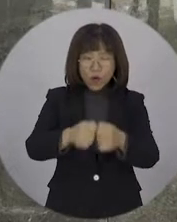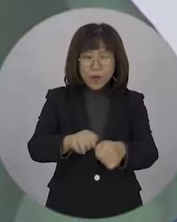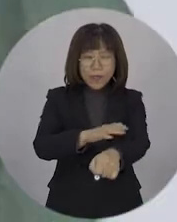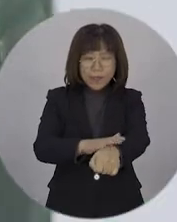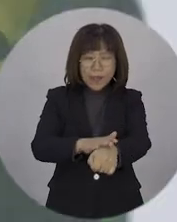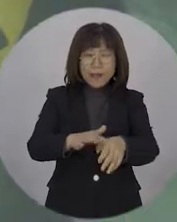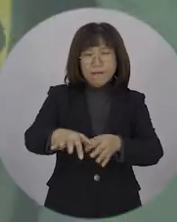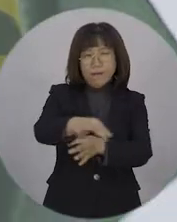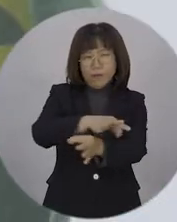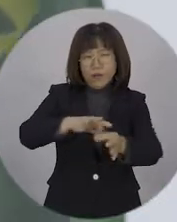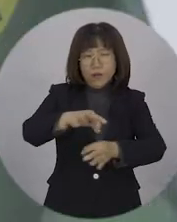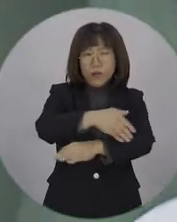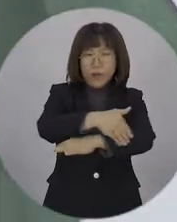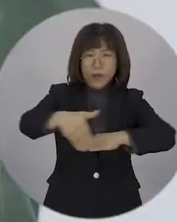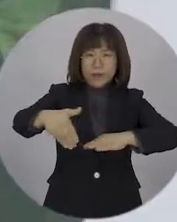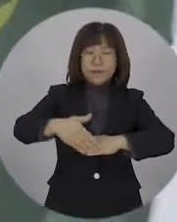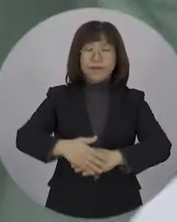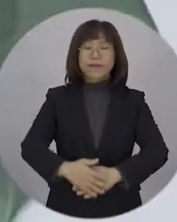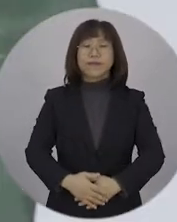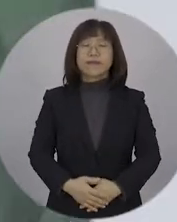구살림을 챙겨나간다는 방침입니다.